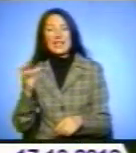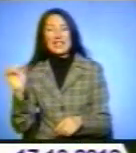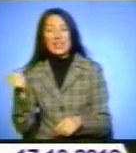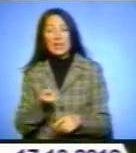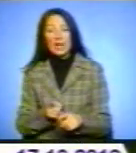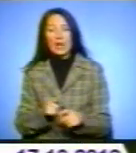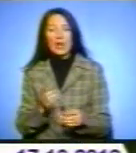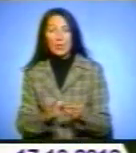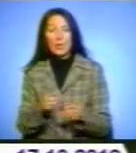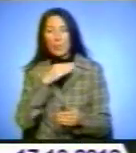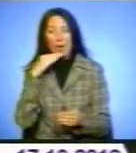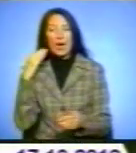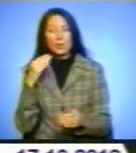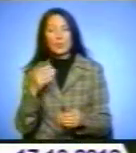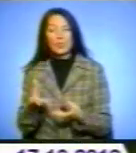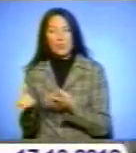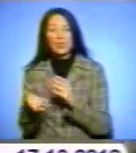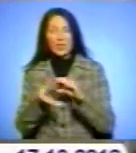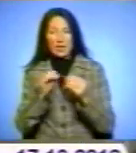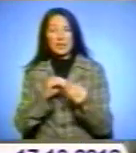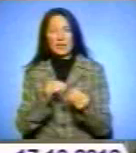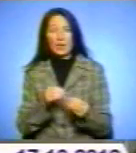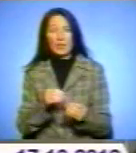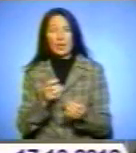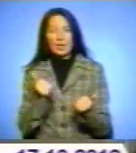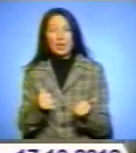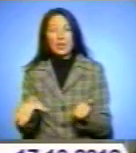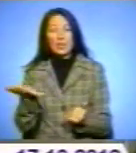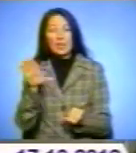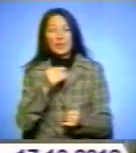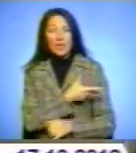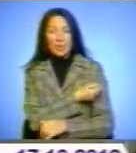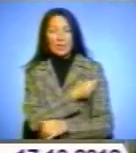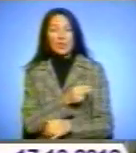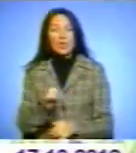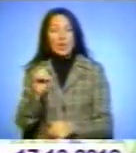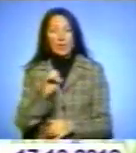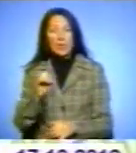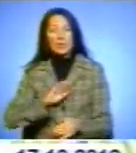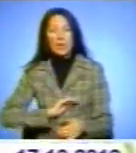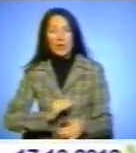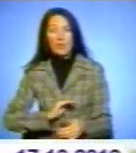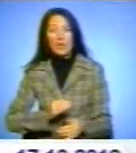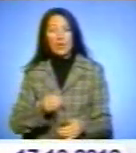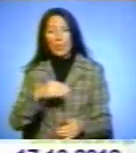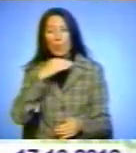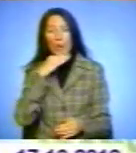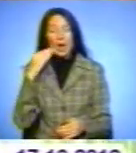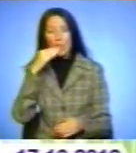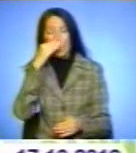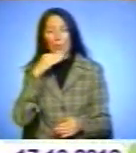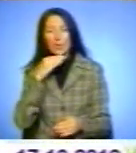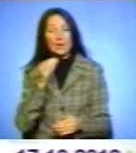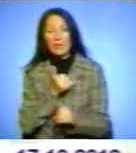хоча зараз усі імунобіологічні препарати провідних європейських або українських фірм, багато батьків і досі не можуть вирішити